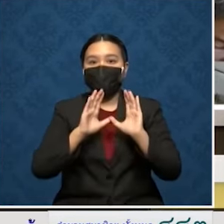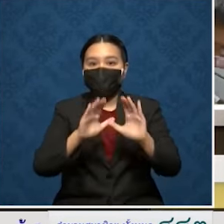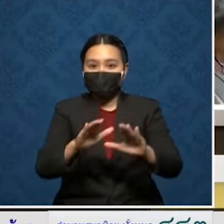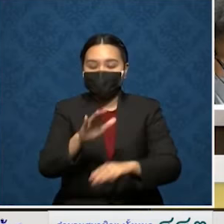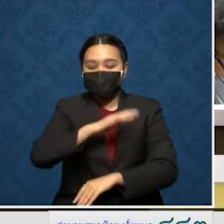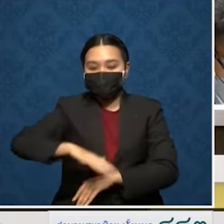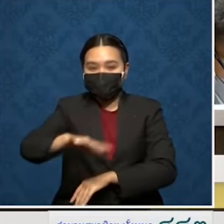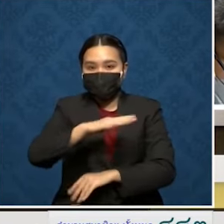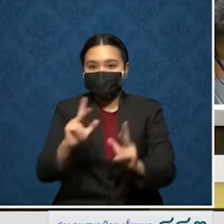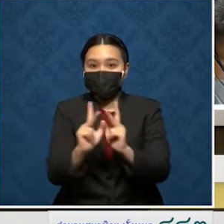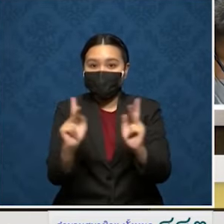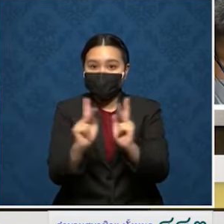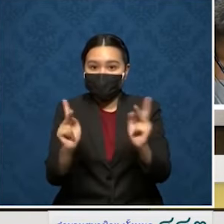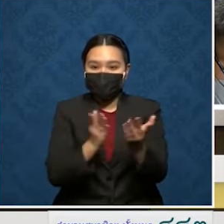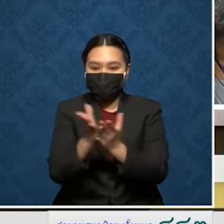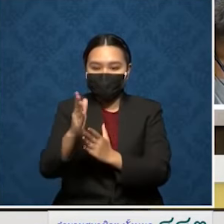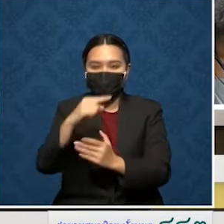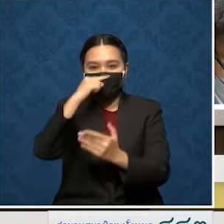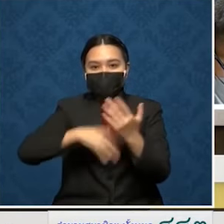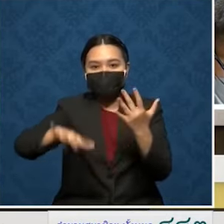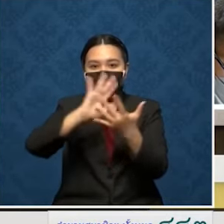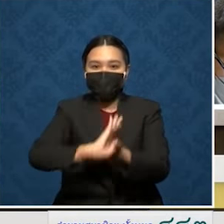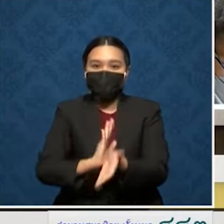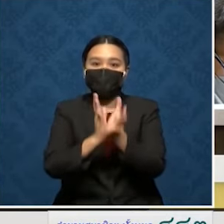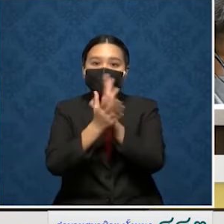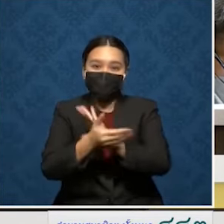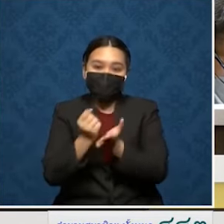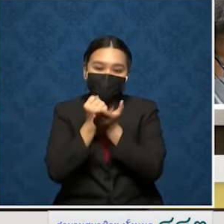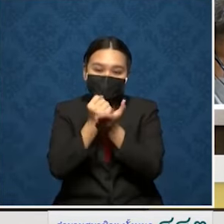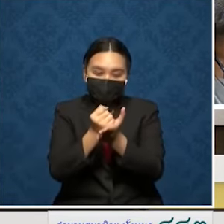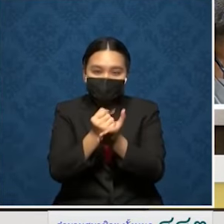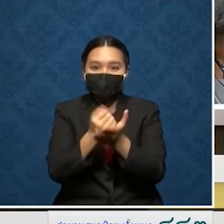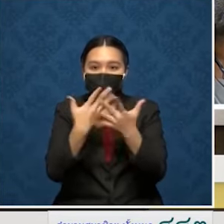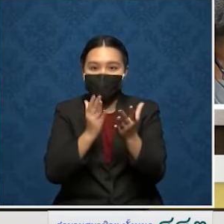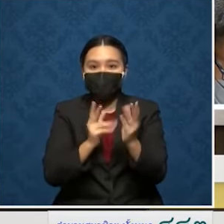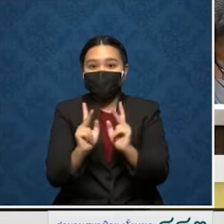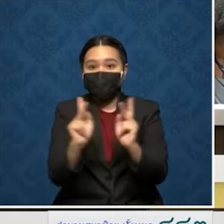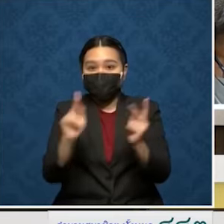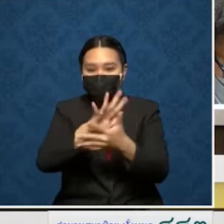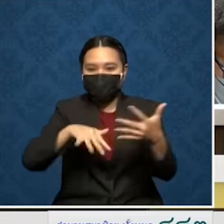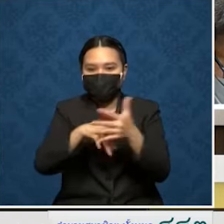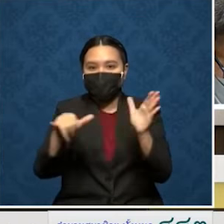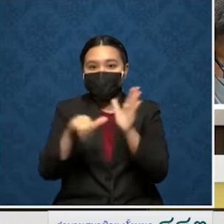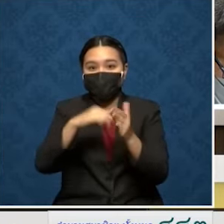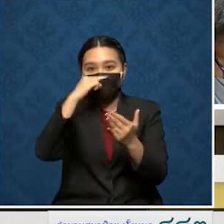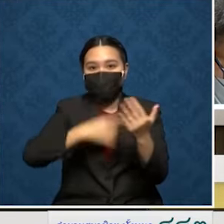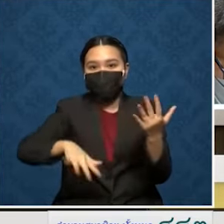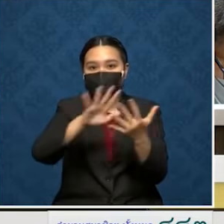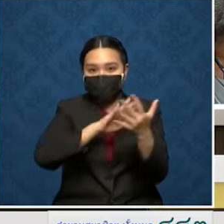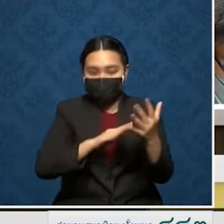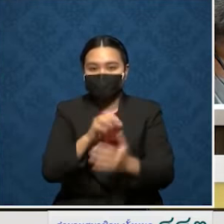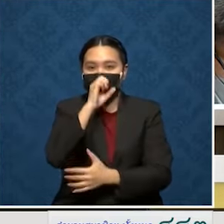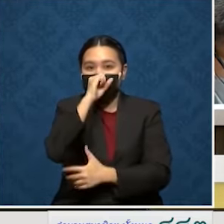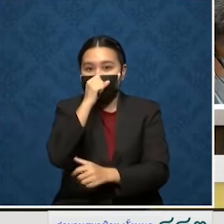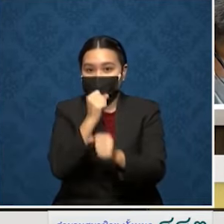เกตให้คณะกรรมการปฏิรูปประเทศโดยเฉพาะคณะกรรมการยุทธศาสตร์ชาติด้วยว่าลองคิดลองกล้าทำนะครับประเทศที่เขาปก